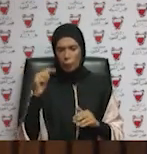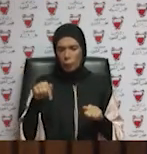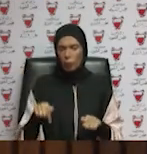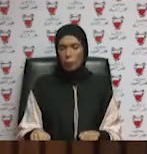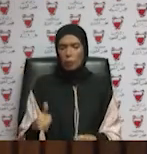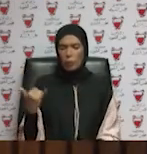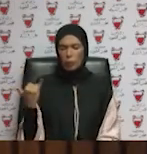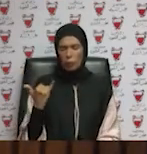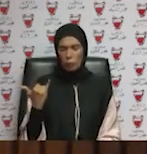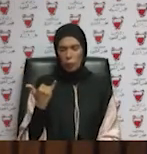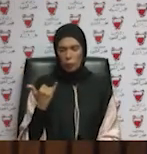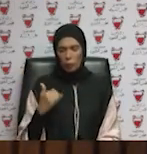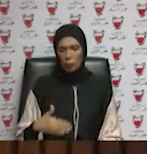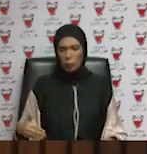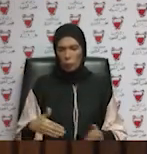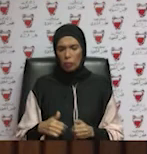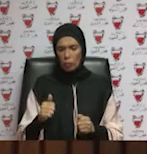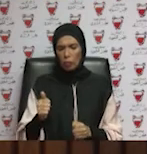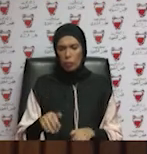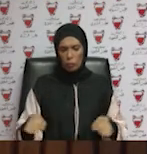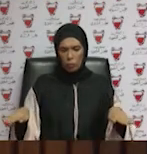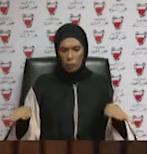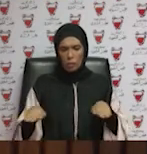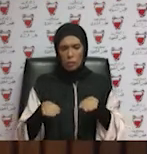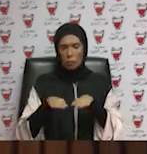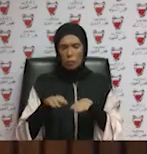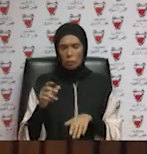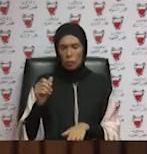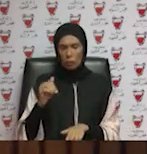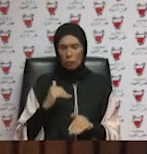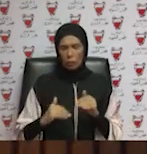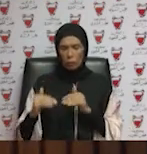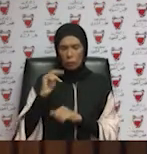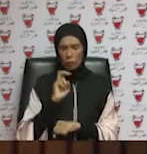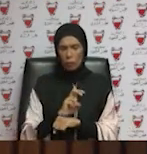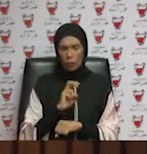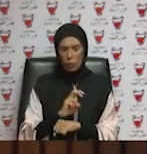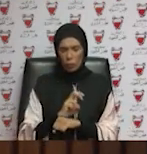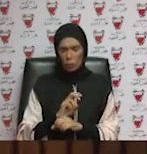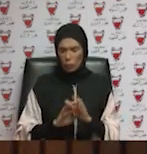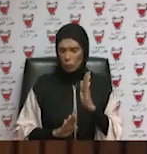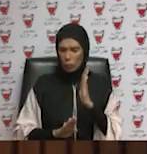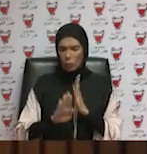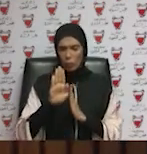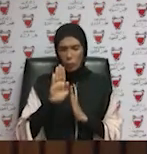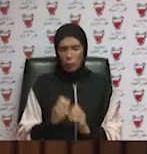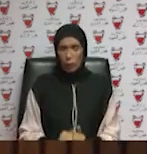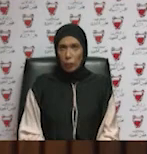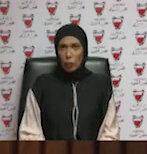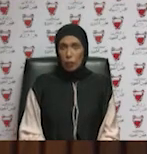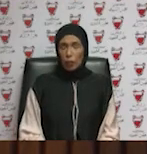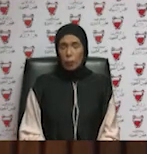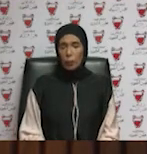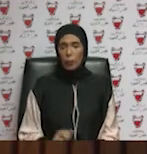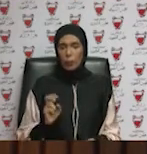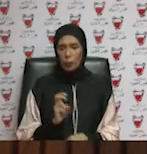الأهمية لغرض تحقيق الاستقرار المالي، وأن الارتفاع في حجم الدين العام والنمو في حجم خدمة الدين